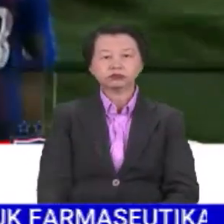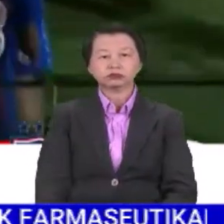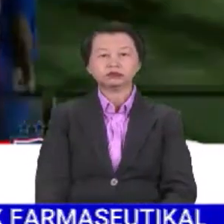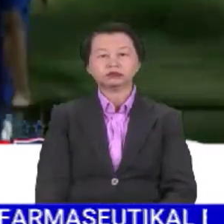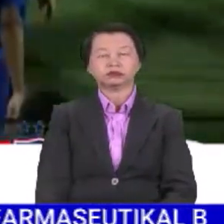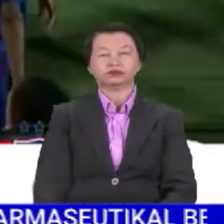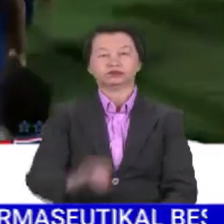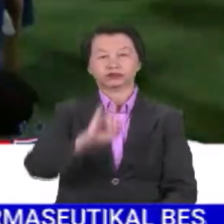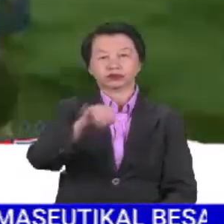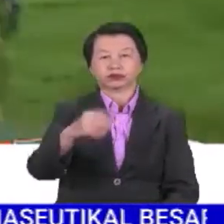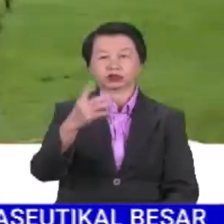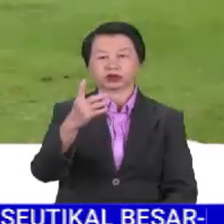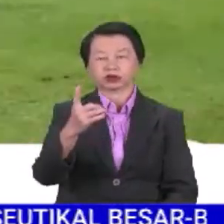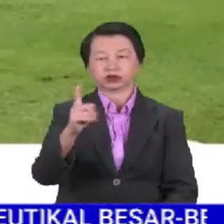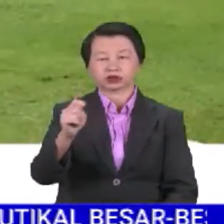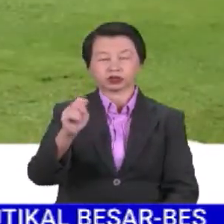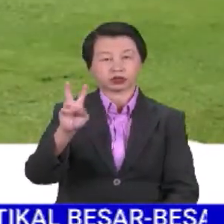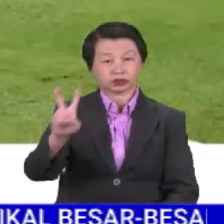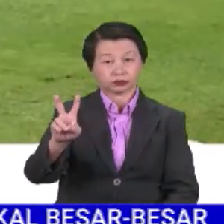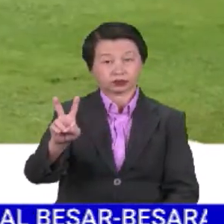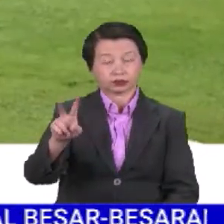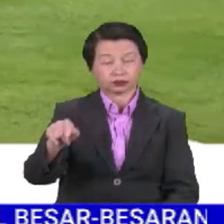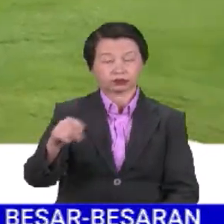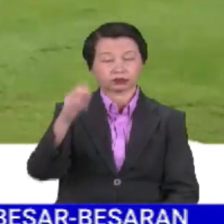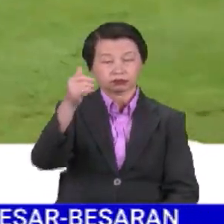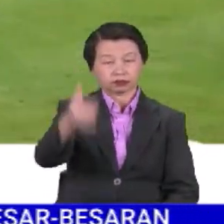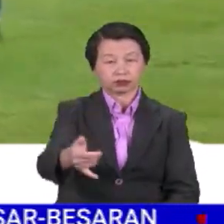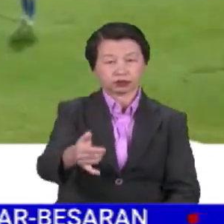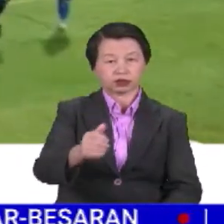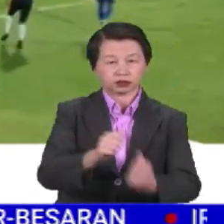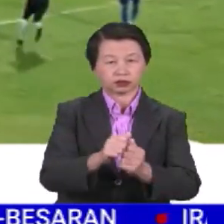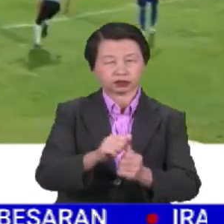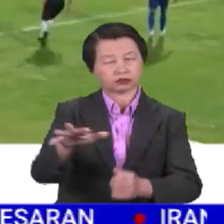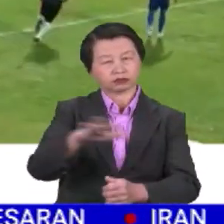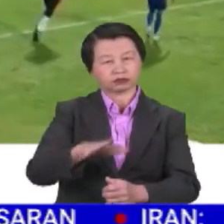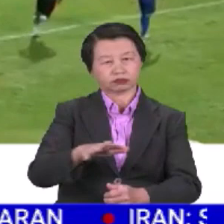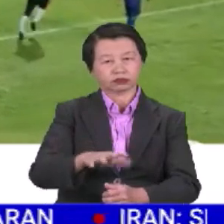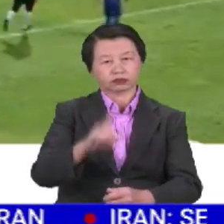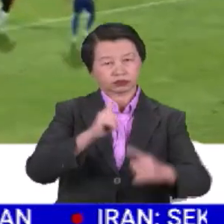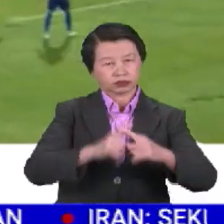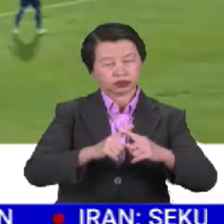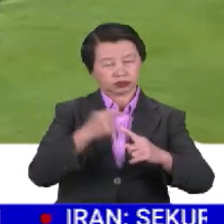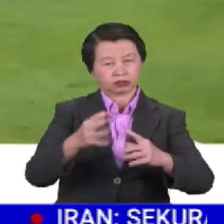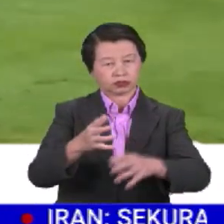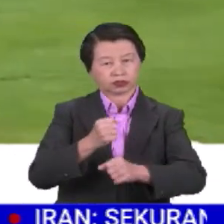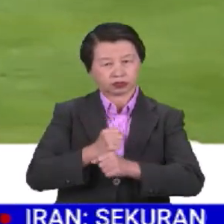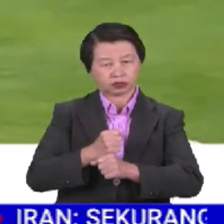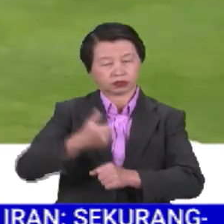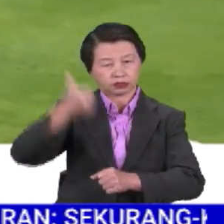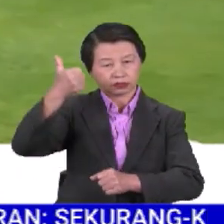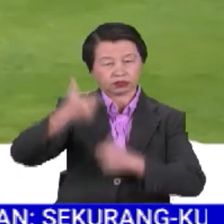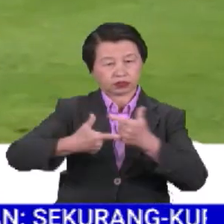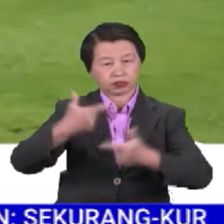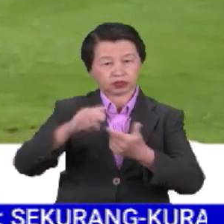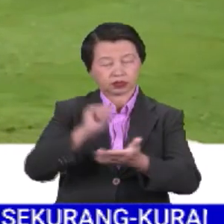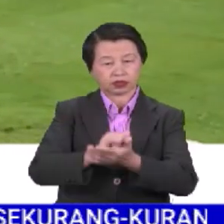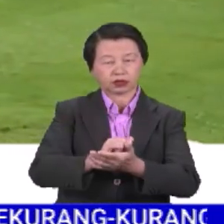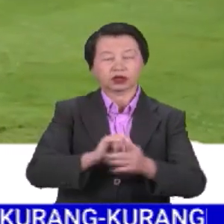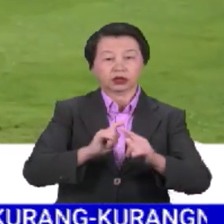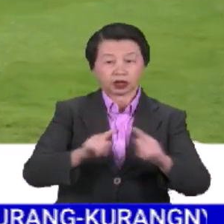skot jadi turun dengan misi sekurang-kurangnya seri untuk menjulang kejuaraan Liga itu